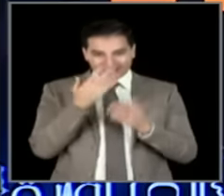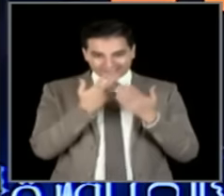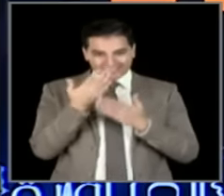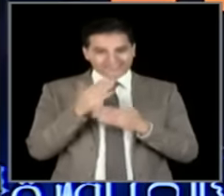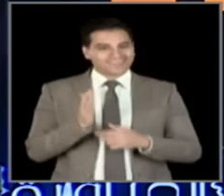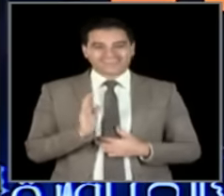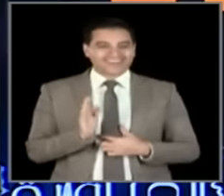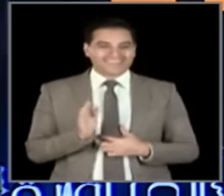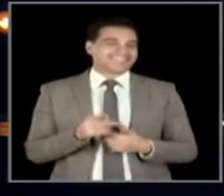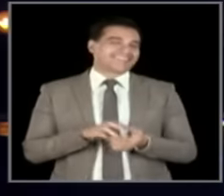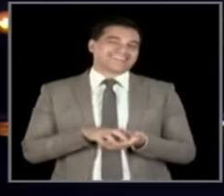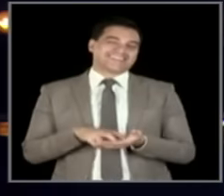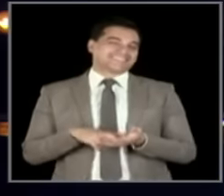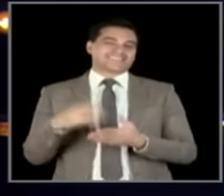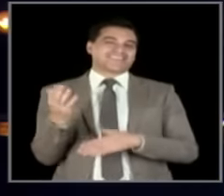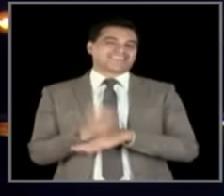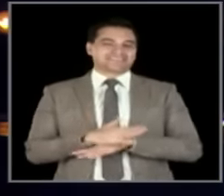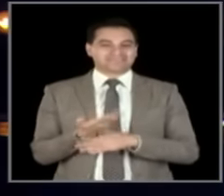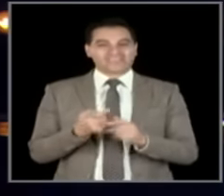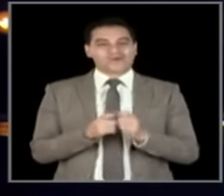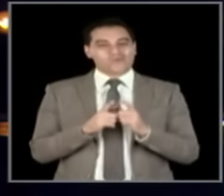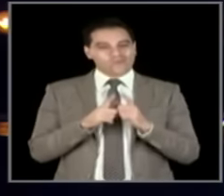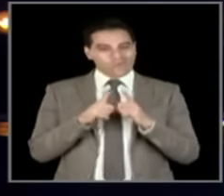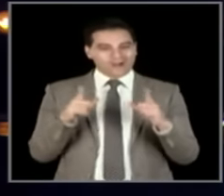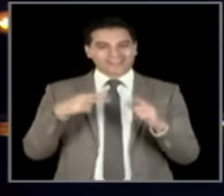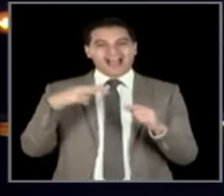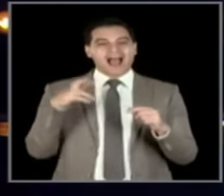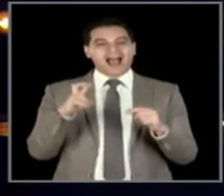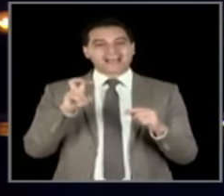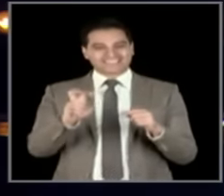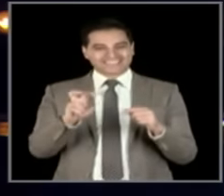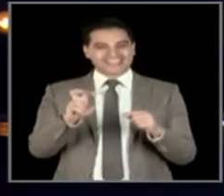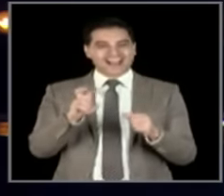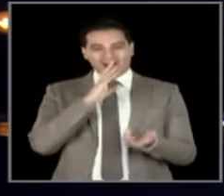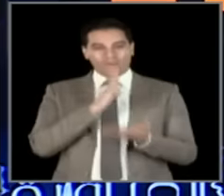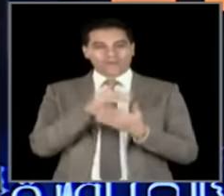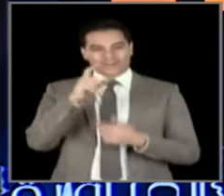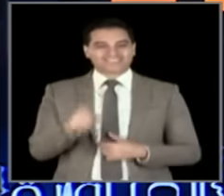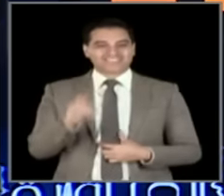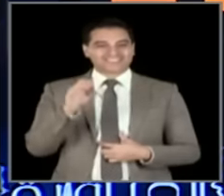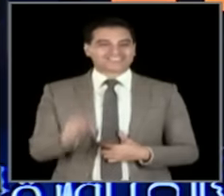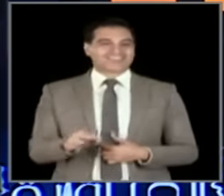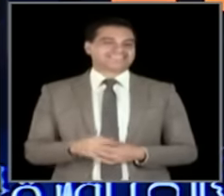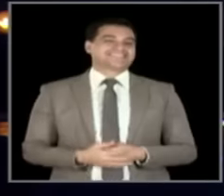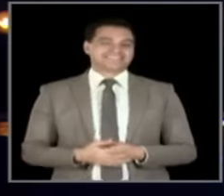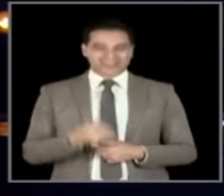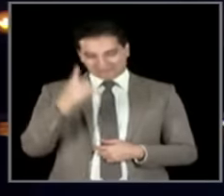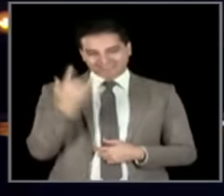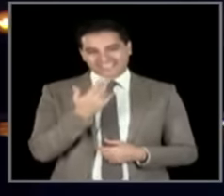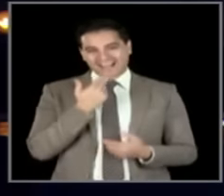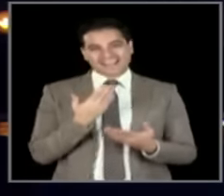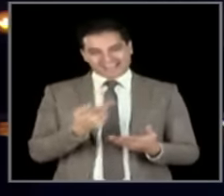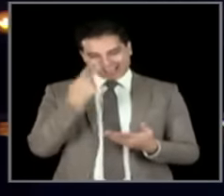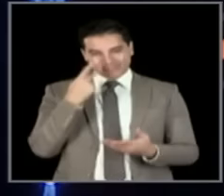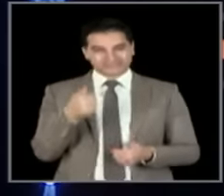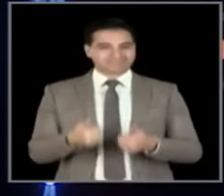لا كمان. واضح ان عزه بتثق في عبد الرحمن قوي. ربنا يسهل، شوف الماتش ده